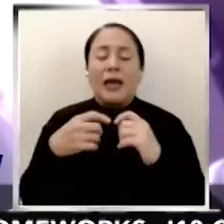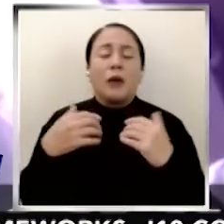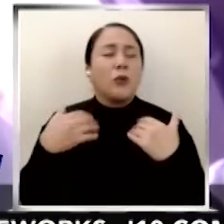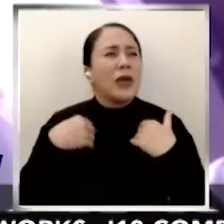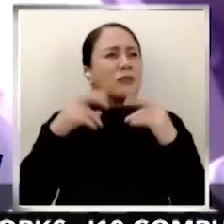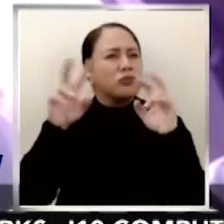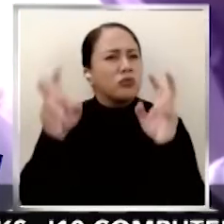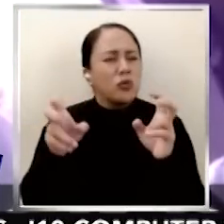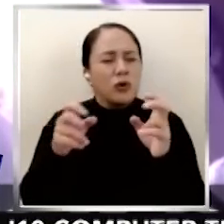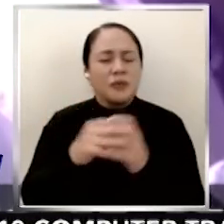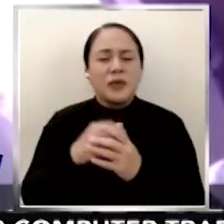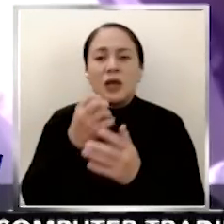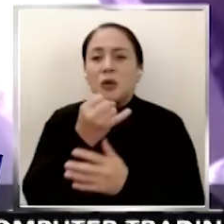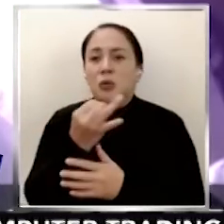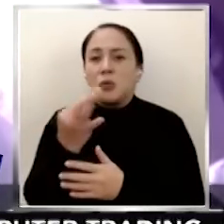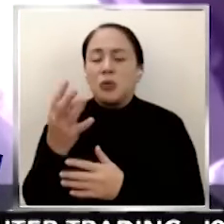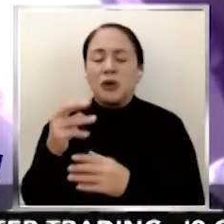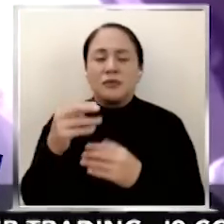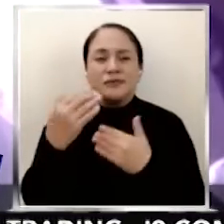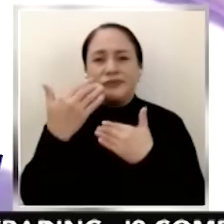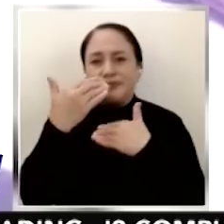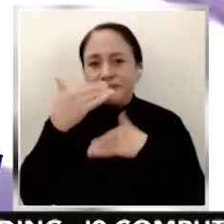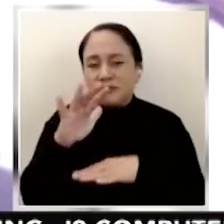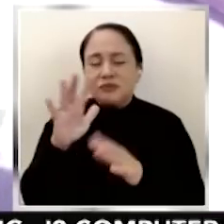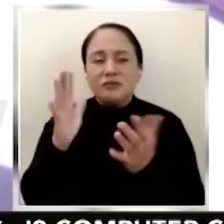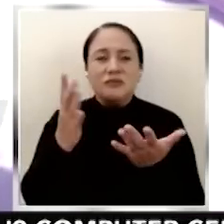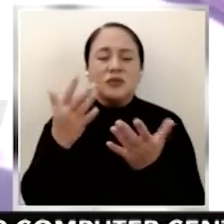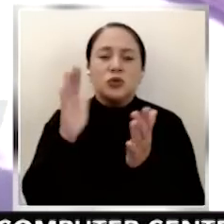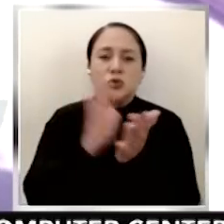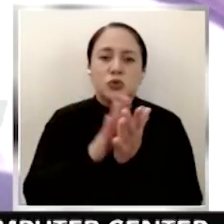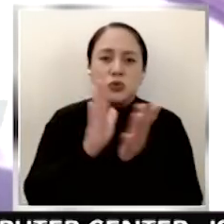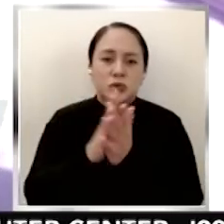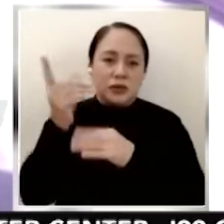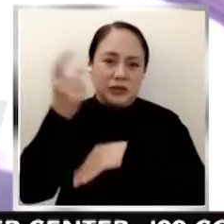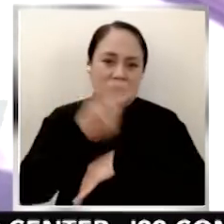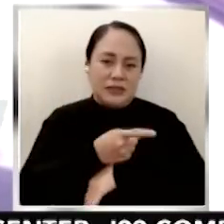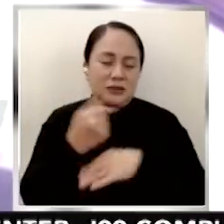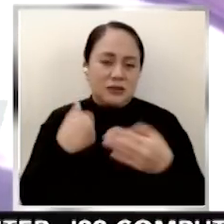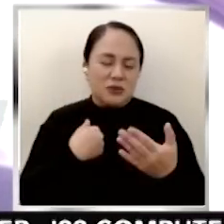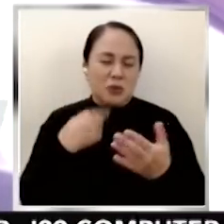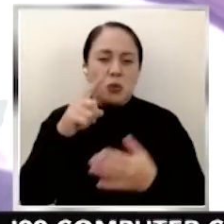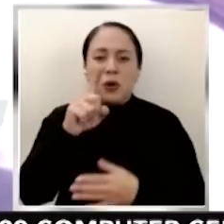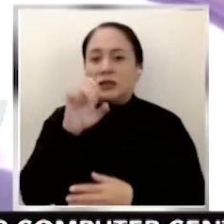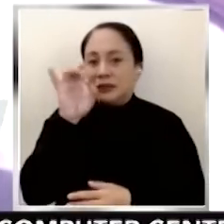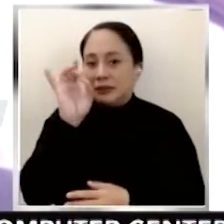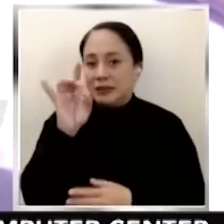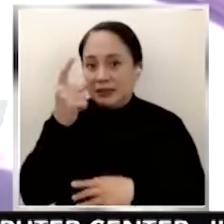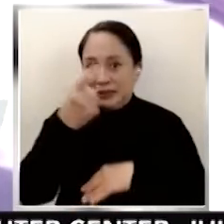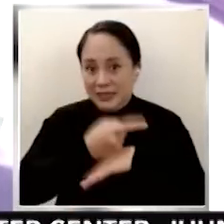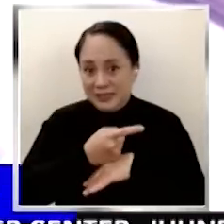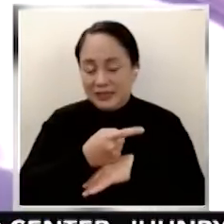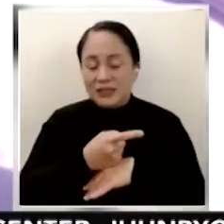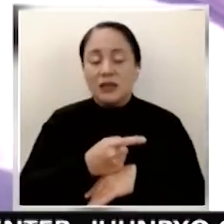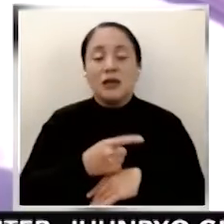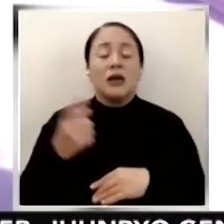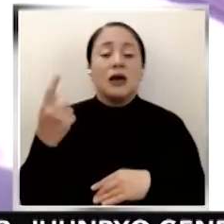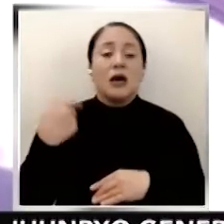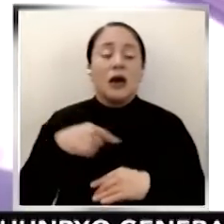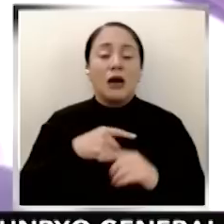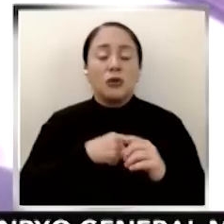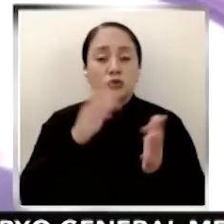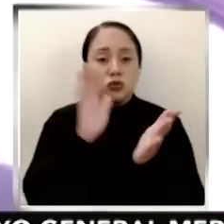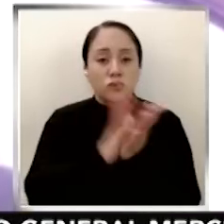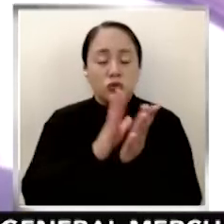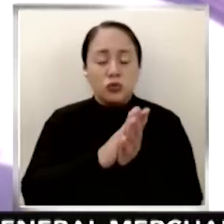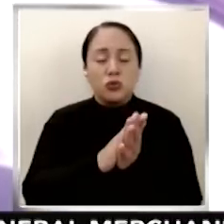number of minimum school days, no? Usually yan po ay 180 days, no? At yung ating school calendar ay nakapeg